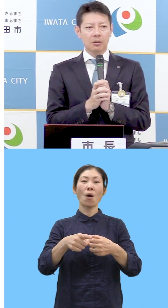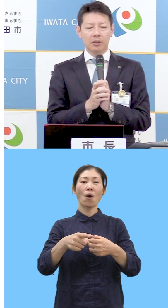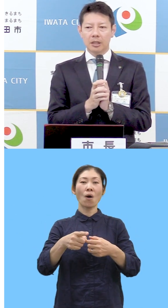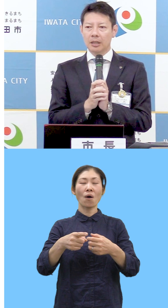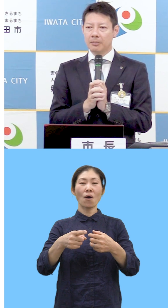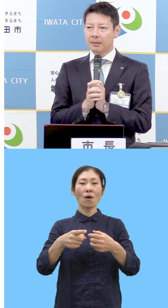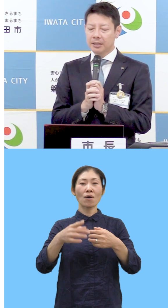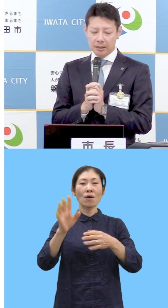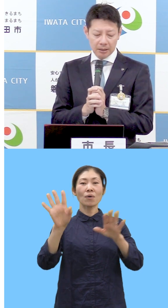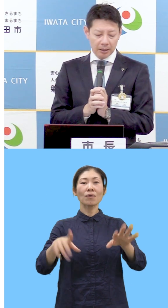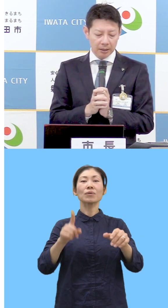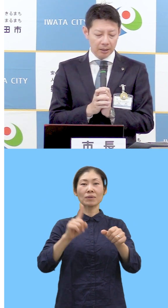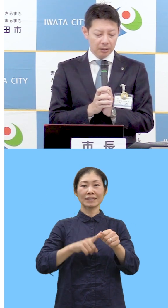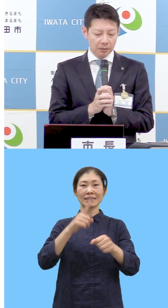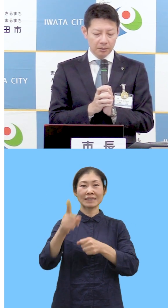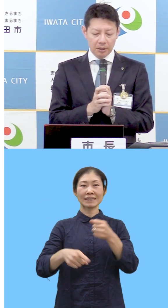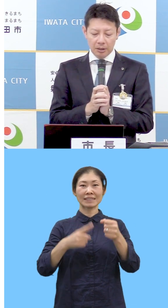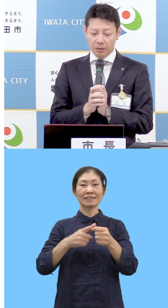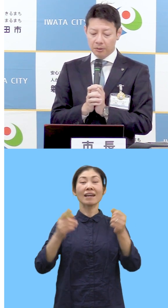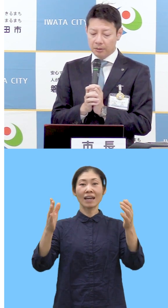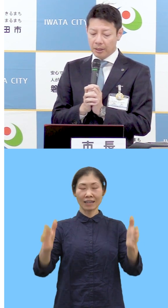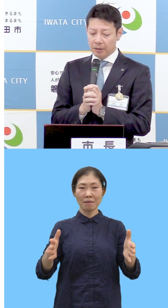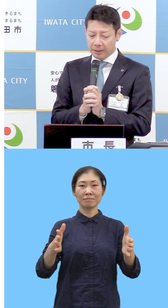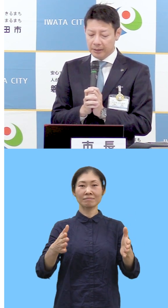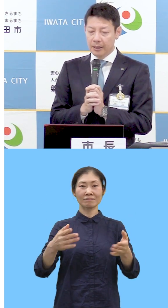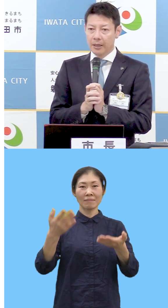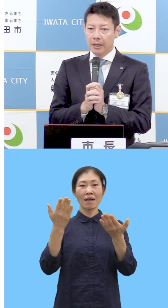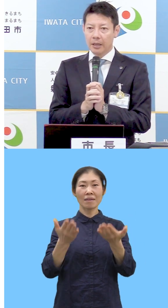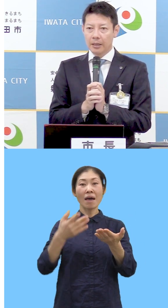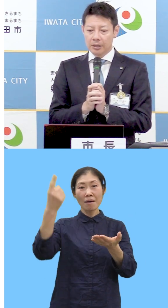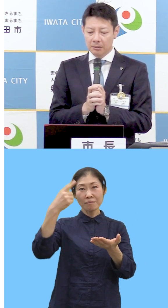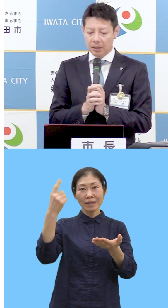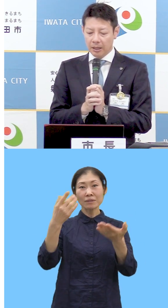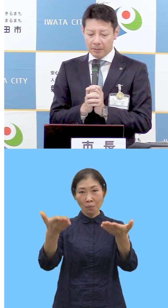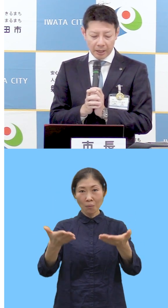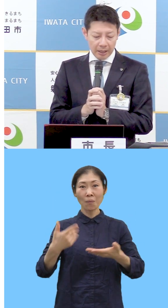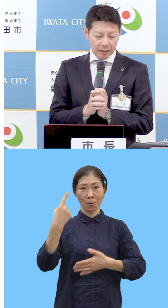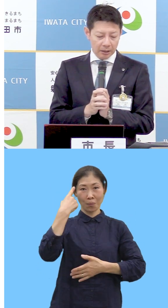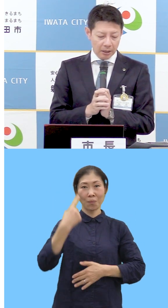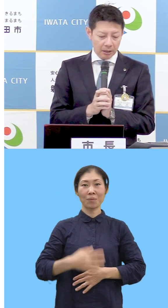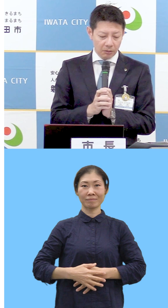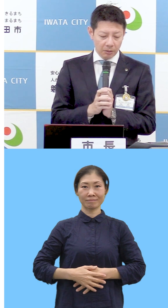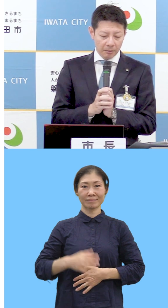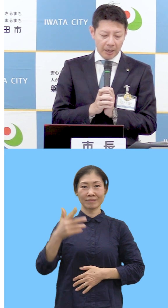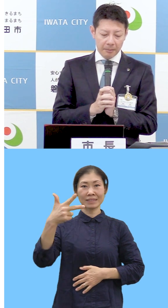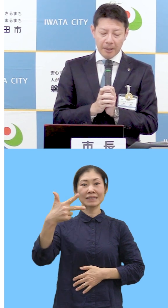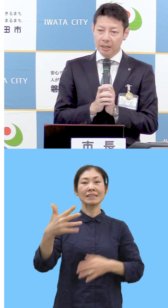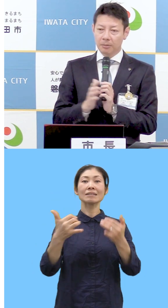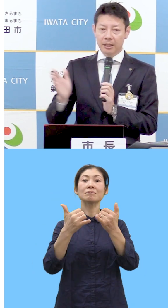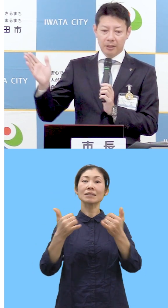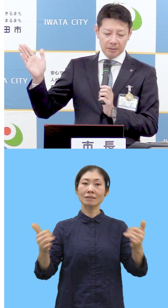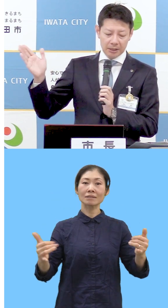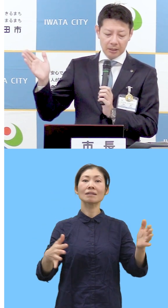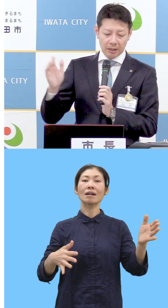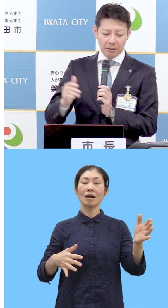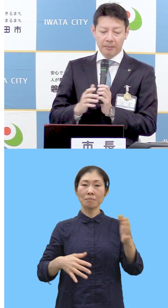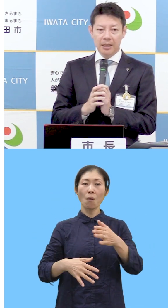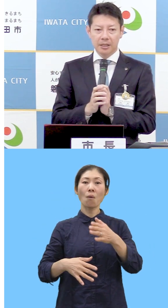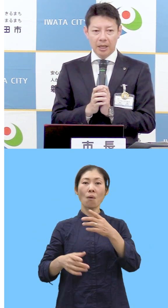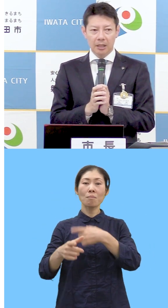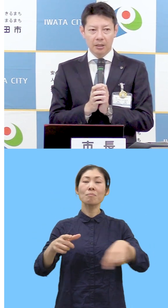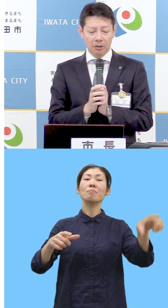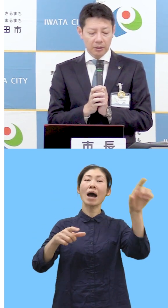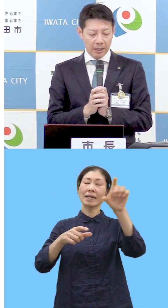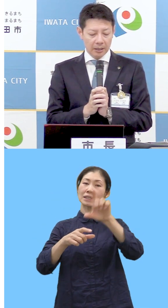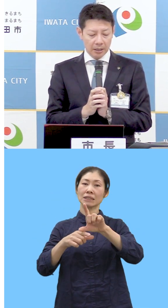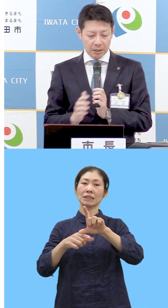年1年大いに学ばせていただいたなというふうに思っております。市民からもやはり、この倍とまでは言いませんけれども、倍